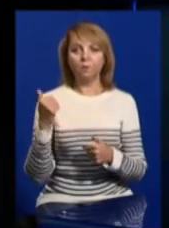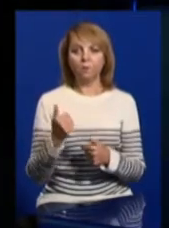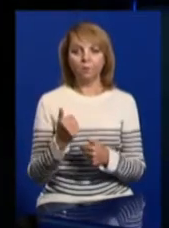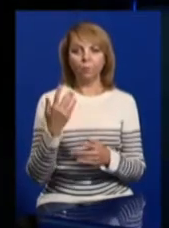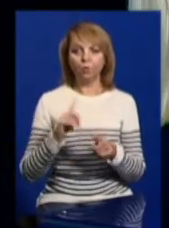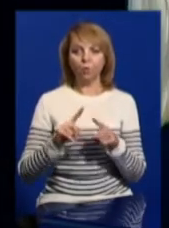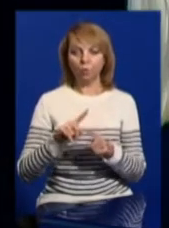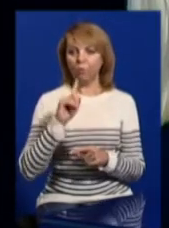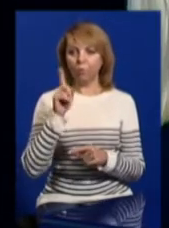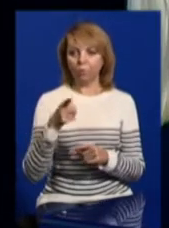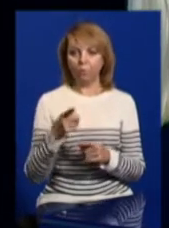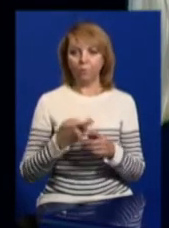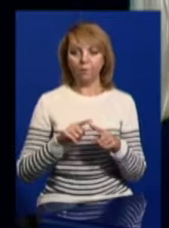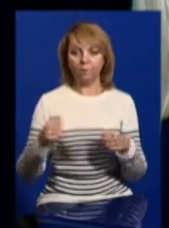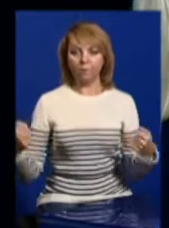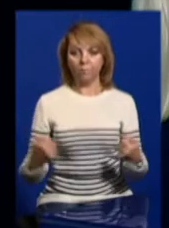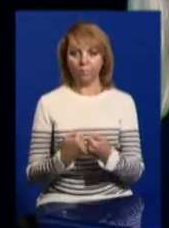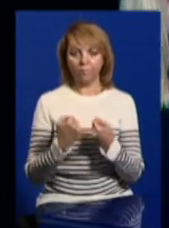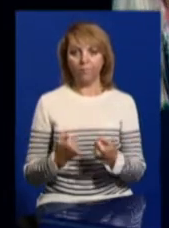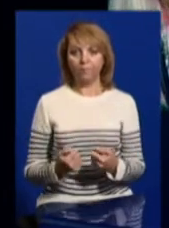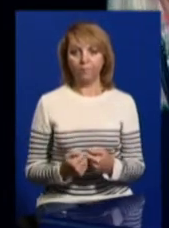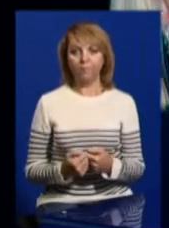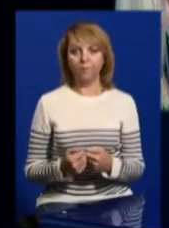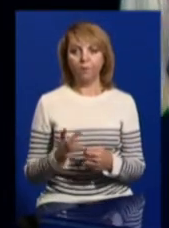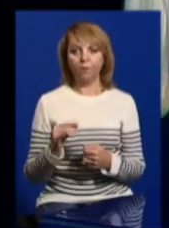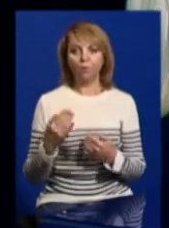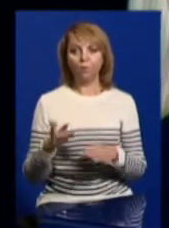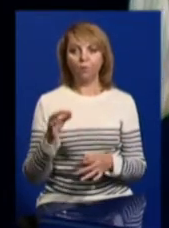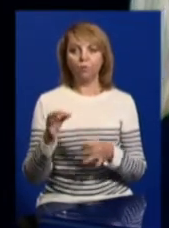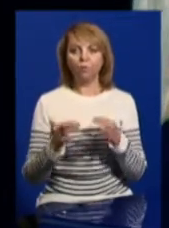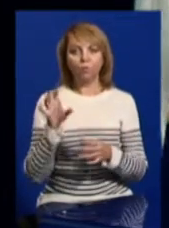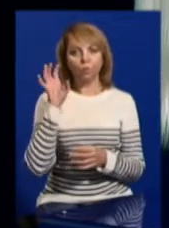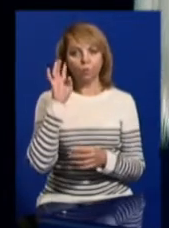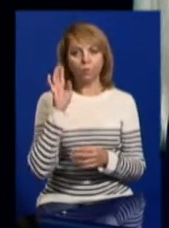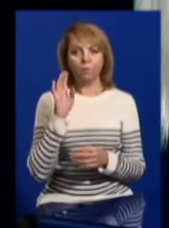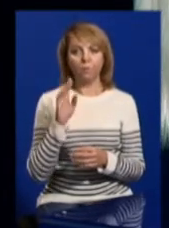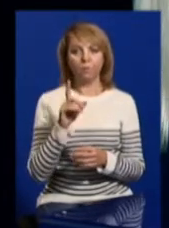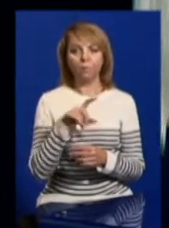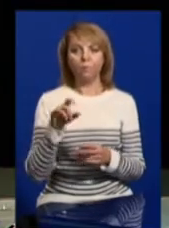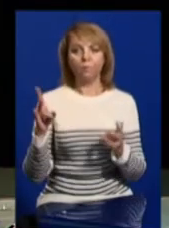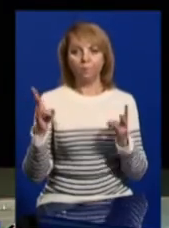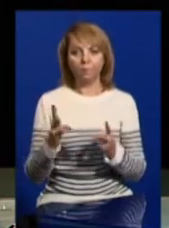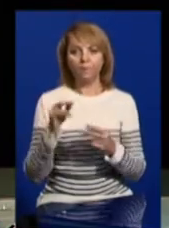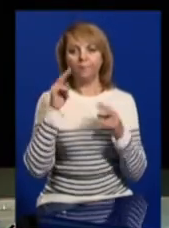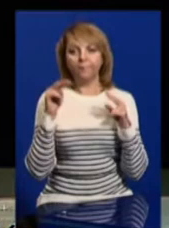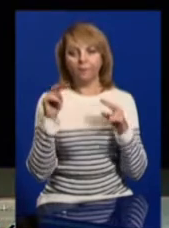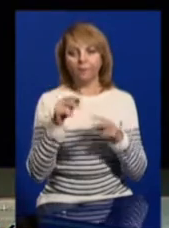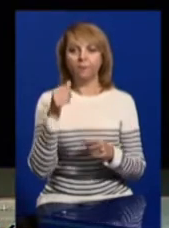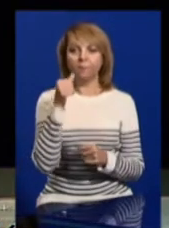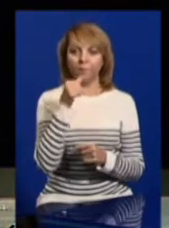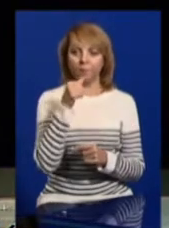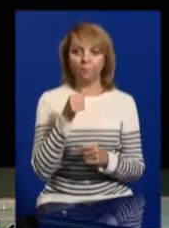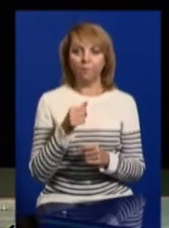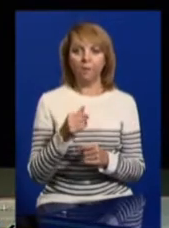річниця дорожньо-транспортної пригоди, і вже у суді заслухали і потерпілих, і свідків, експертів.